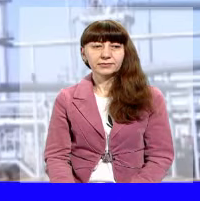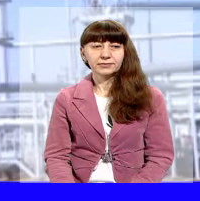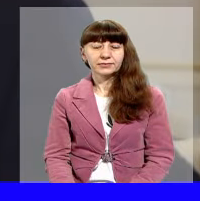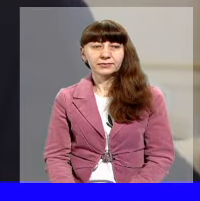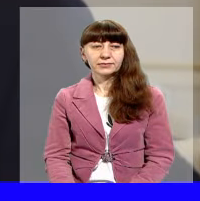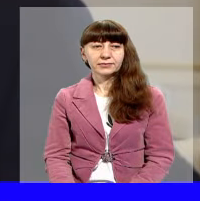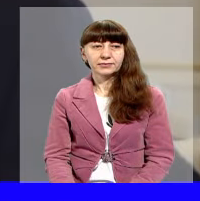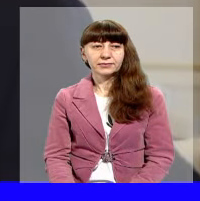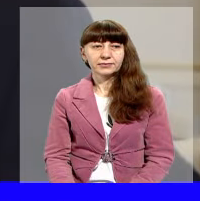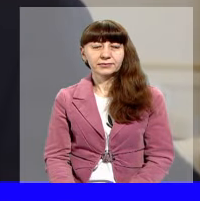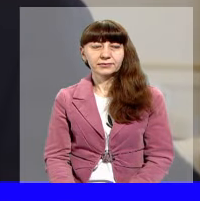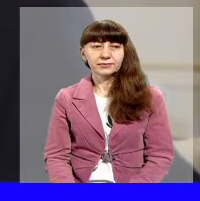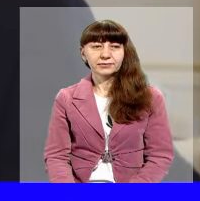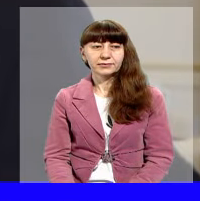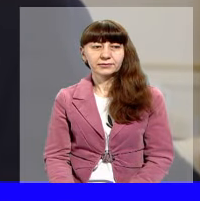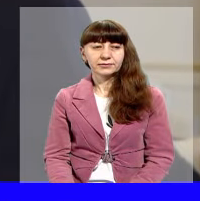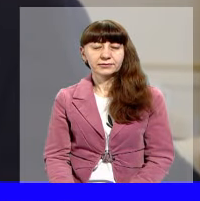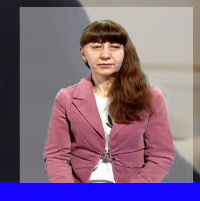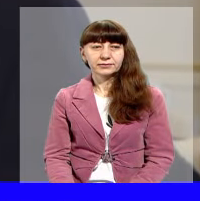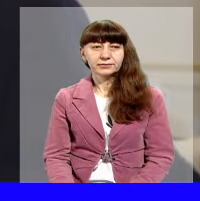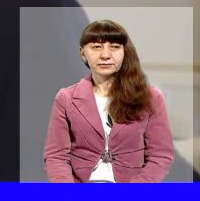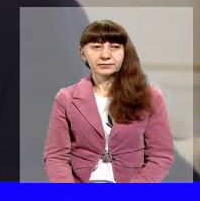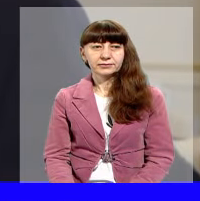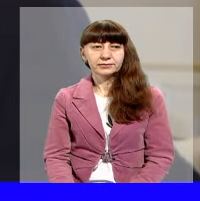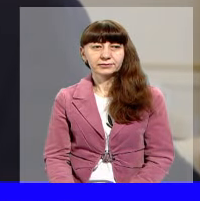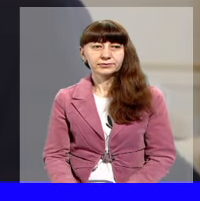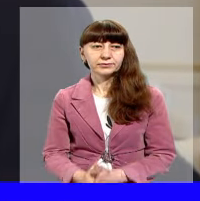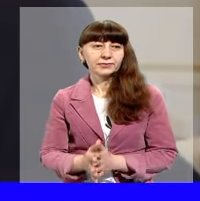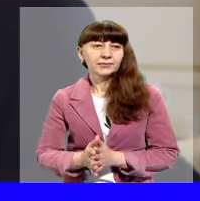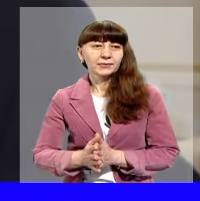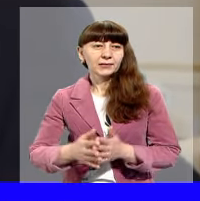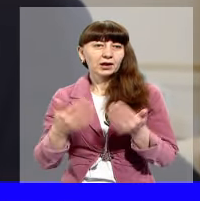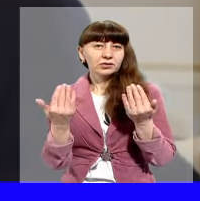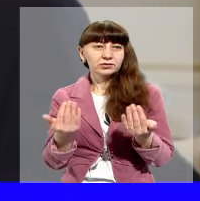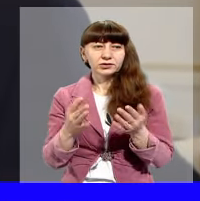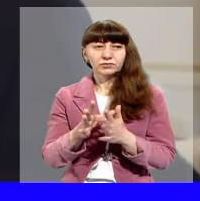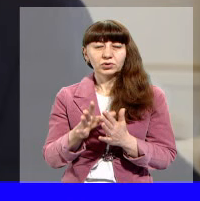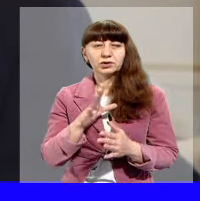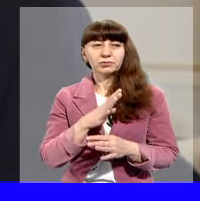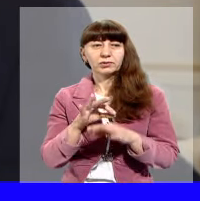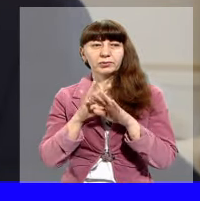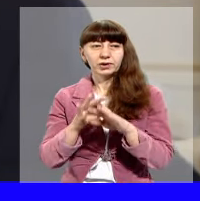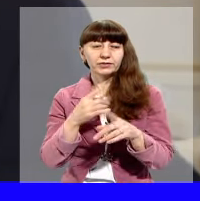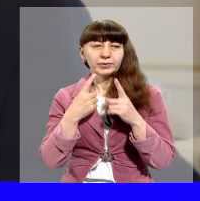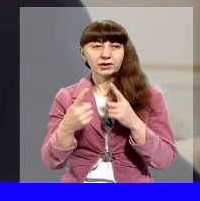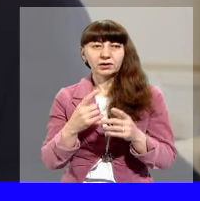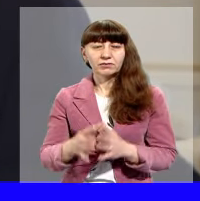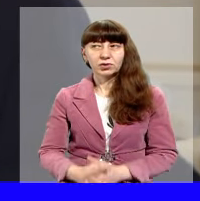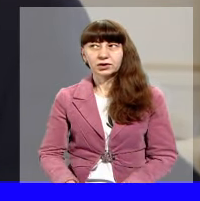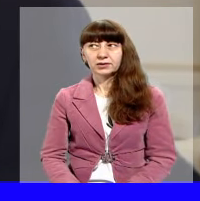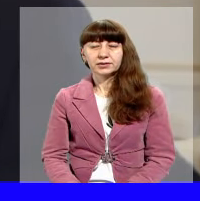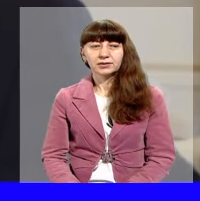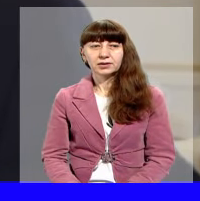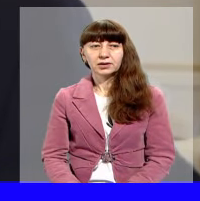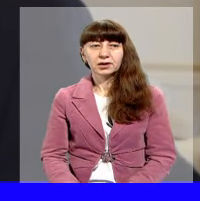қойылды. Сол келісімнің аясында біз Әзербайжан арқылы мұнай тасымалдайтын көлемін 50% артатын боламыз. Яғни